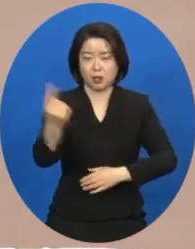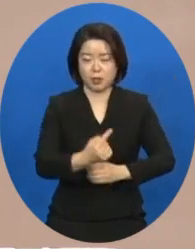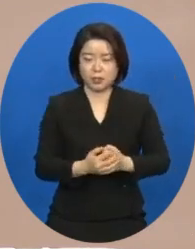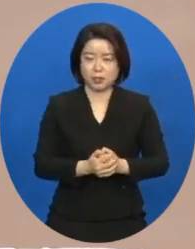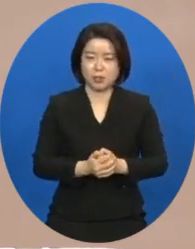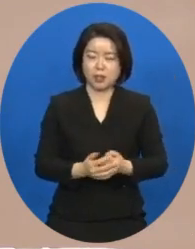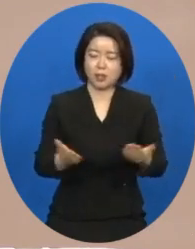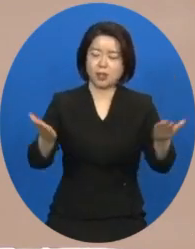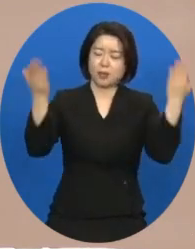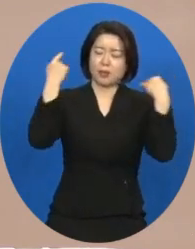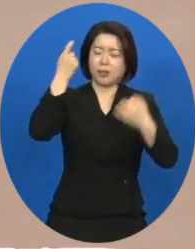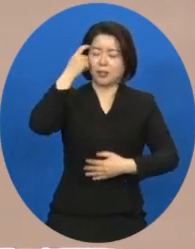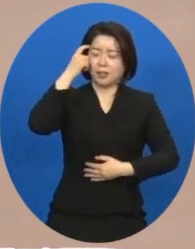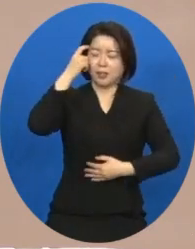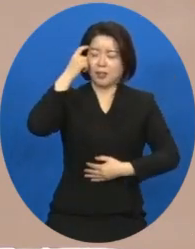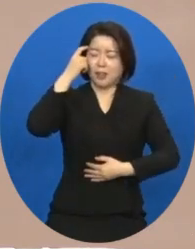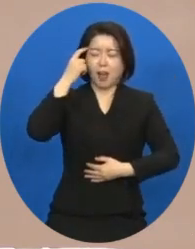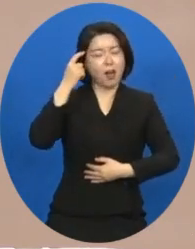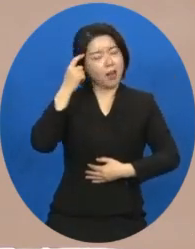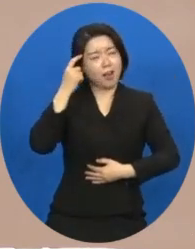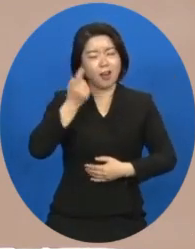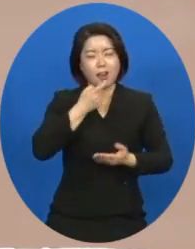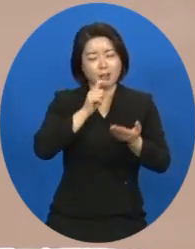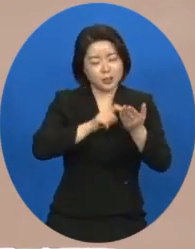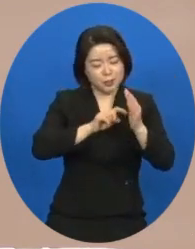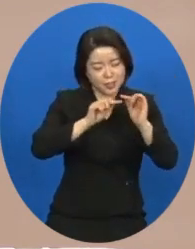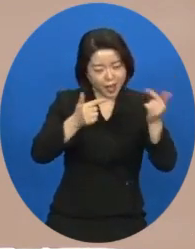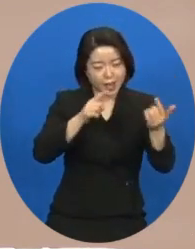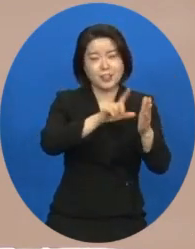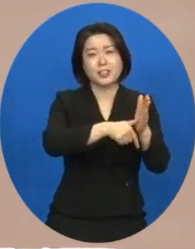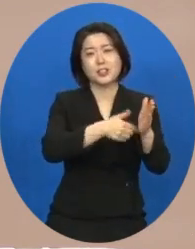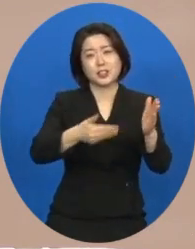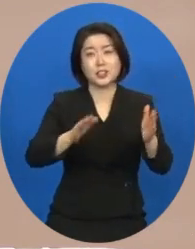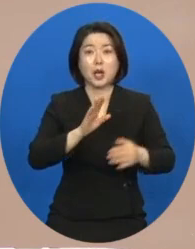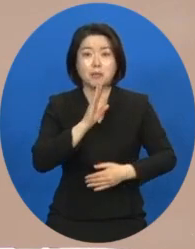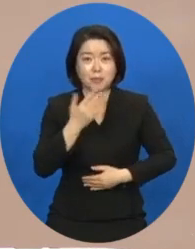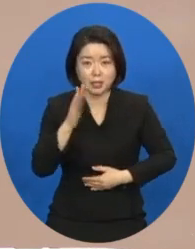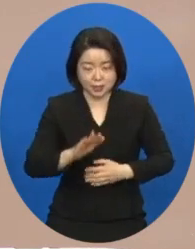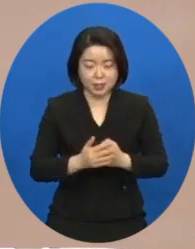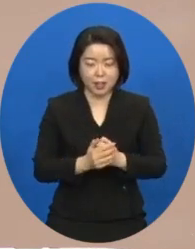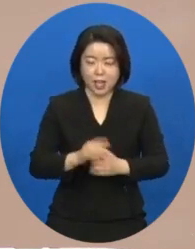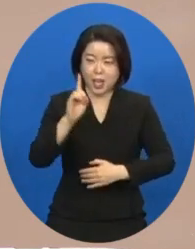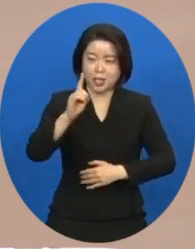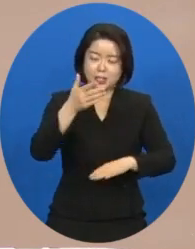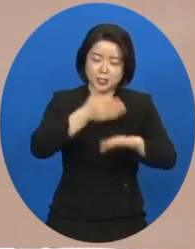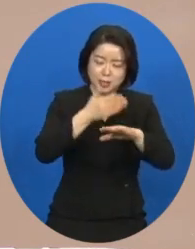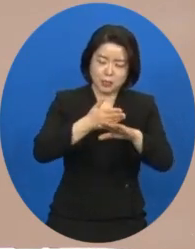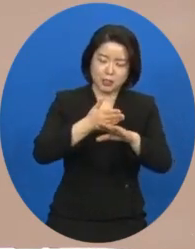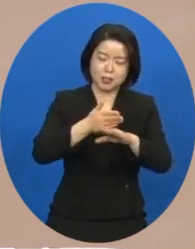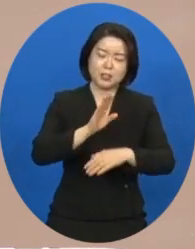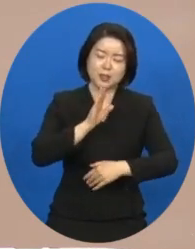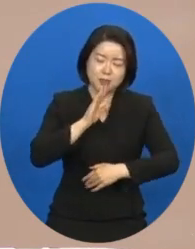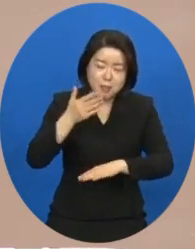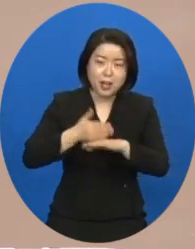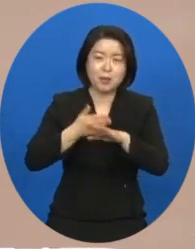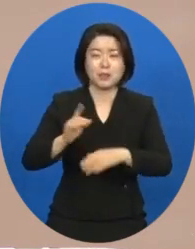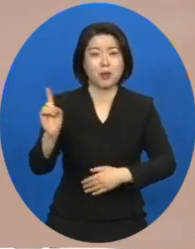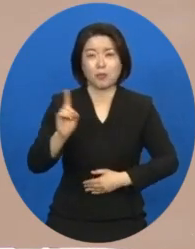돌아보니까 쉽지 않은 것 같은 세월이었지만 한 가지 감사하고 진짜 감사한 것은